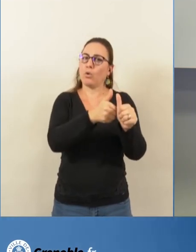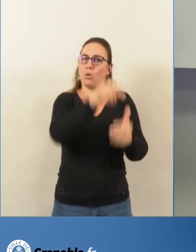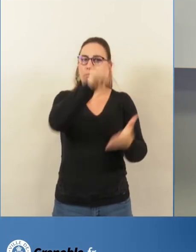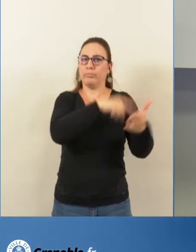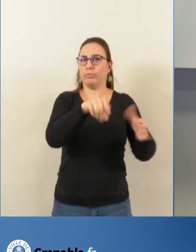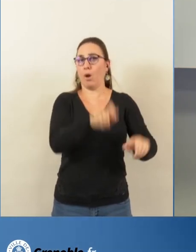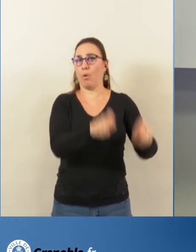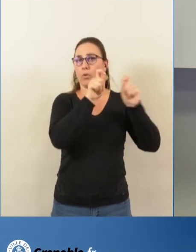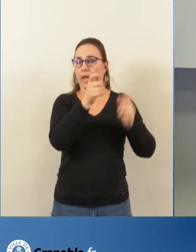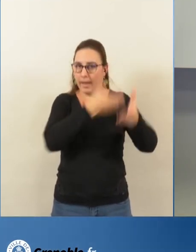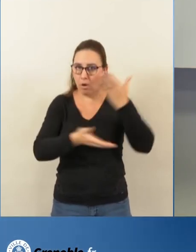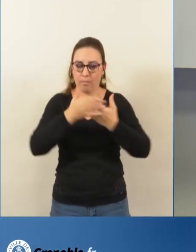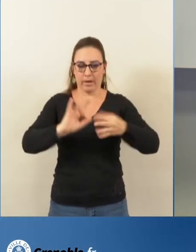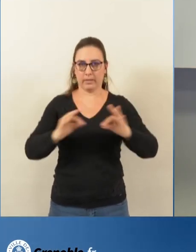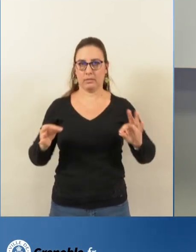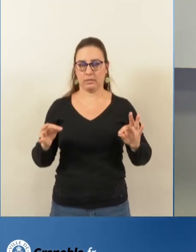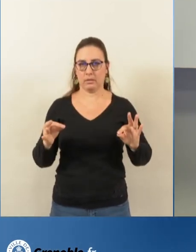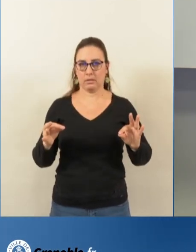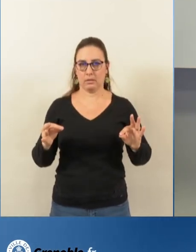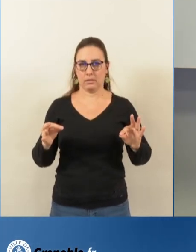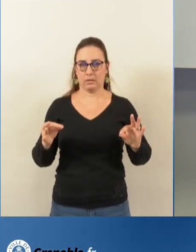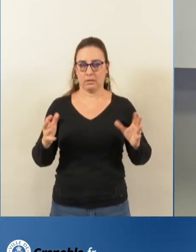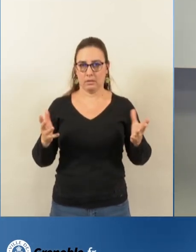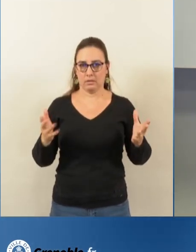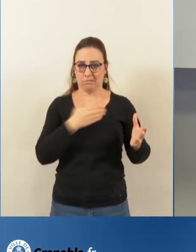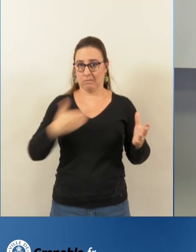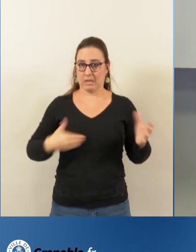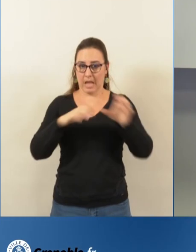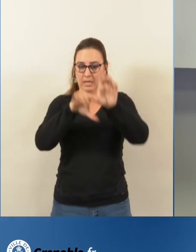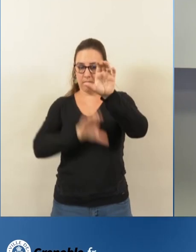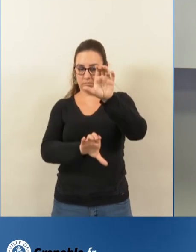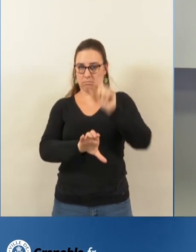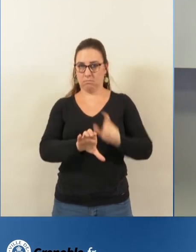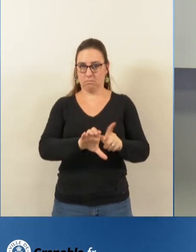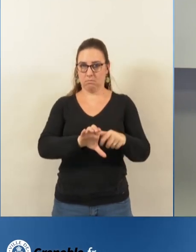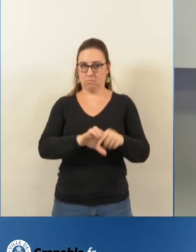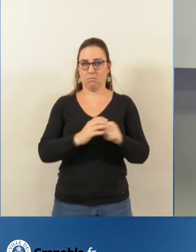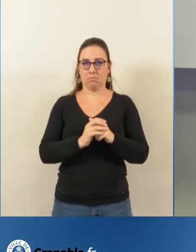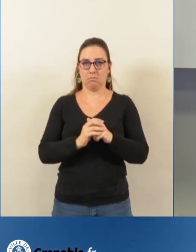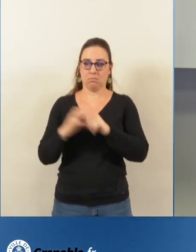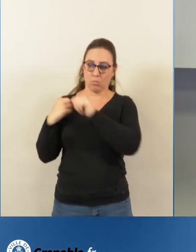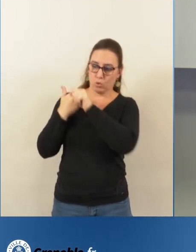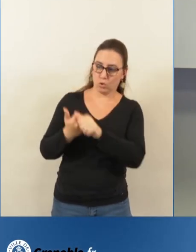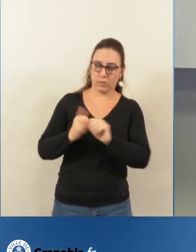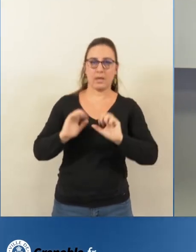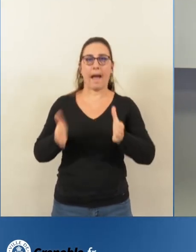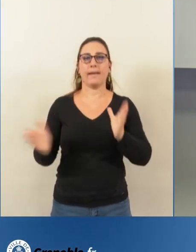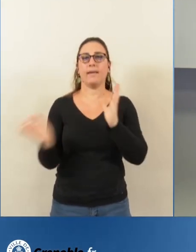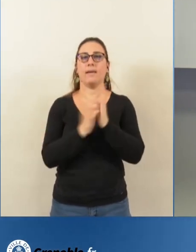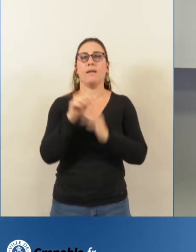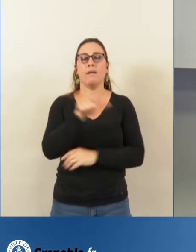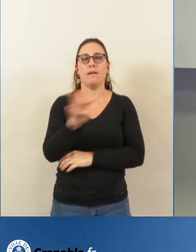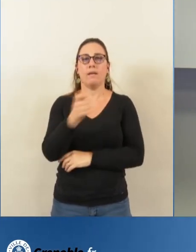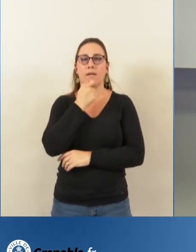par et le dernier paragraphe par suite à l'arrêt l'arrêté du 24